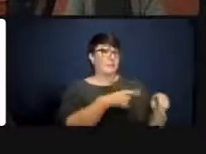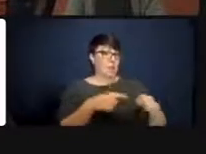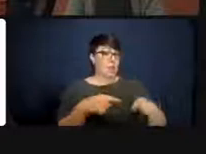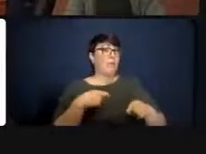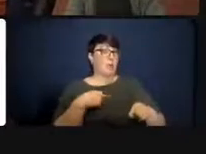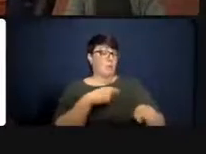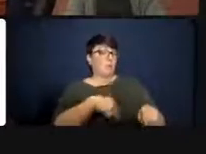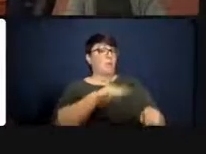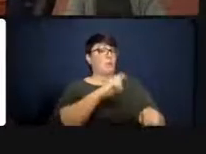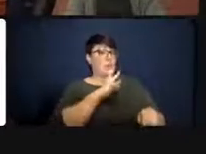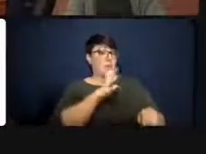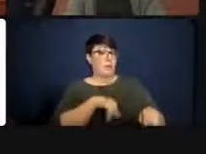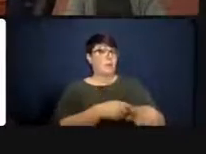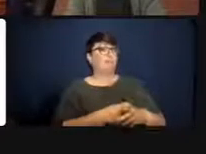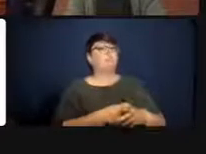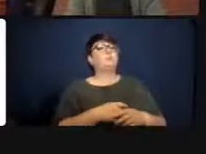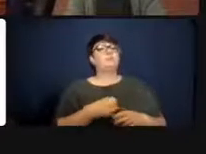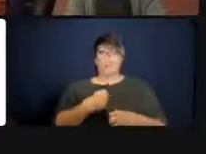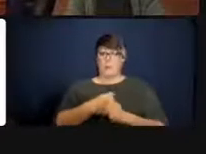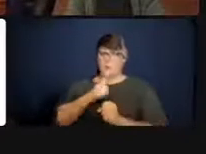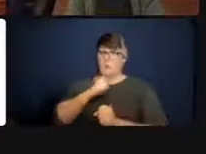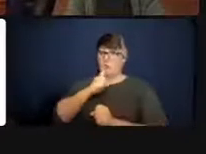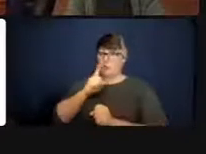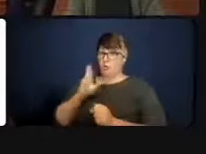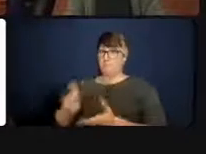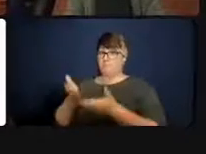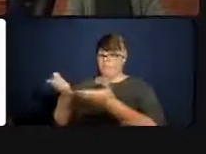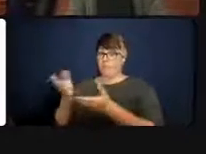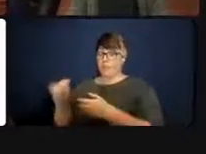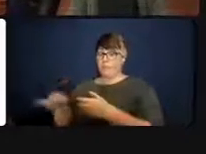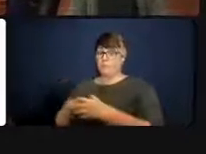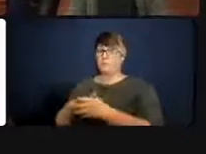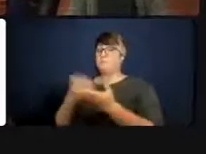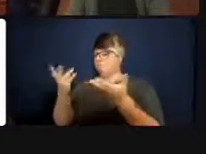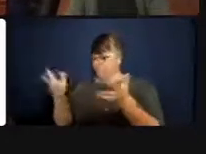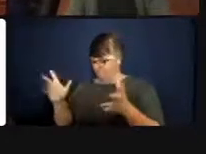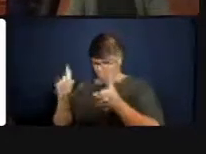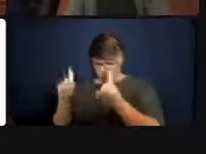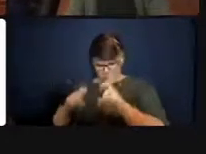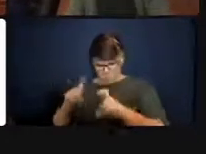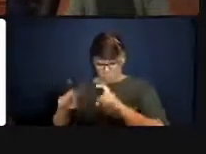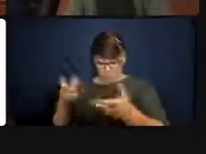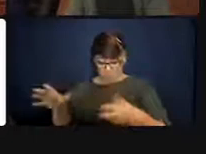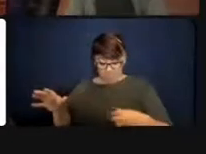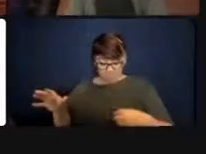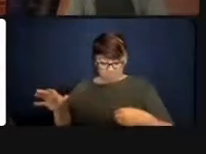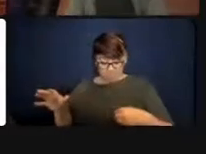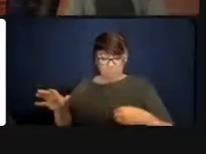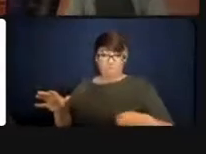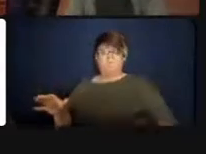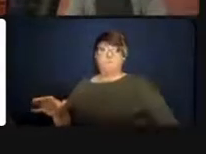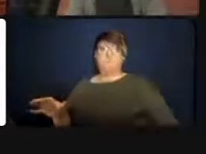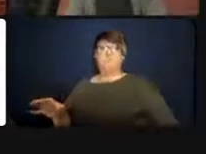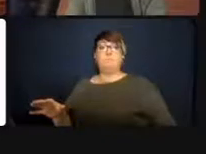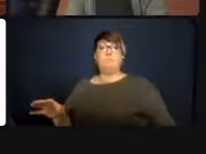muda mwingine? Hapana, tutaendelea na muda ambao tayari tulizungumzia. Kwa sasa ni hayo